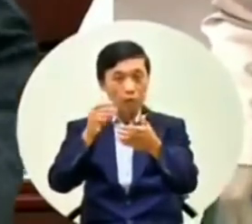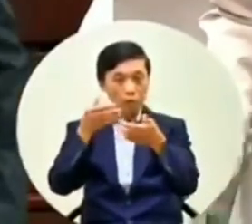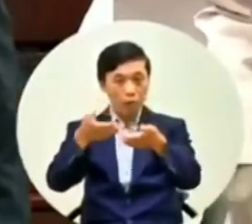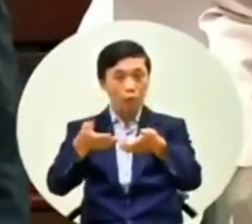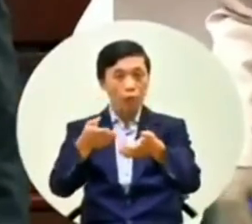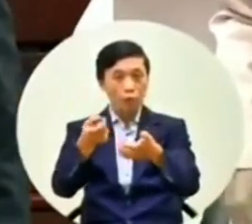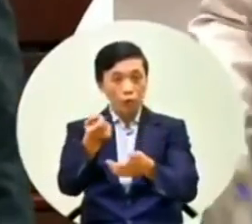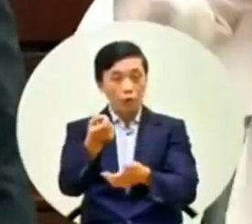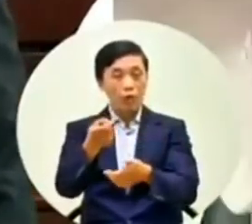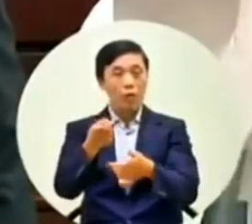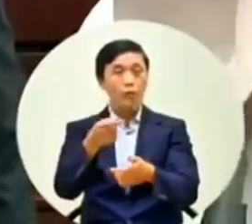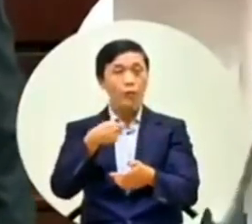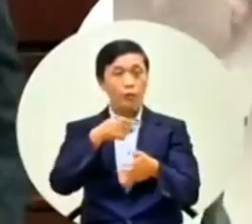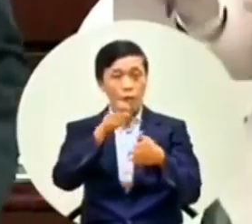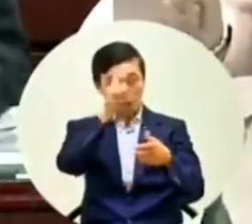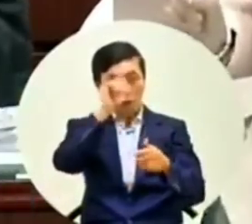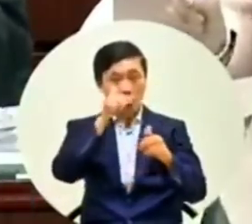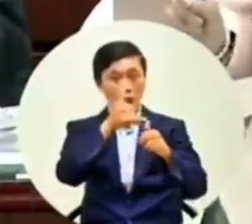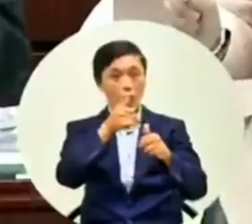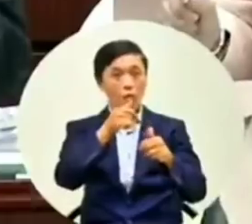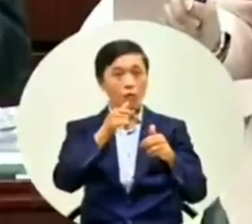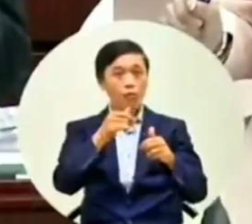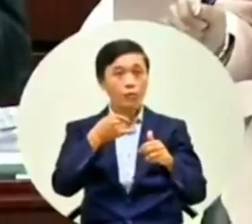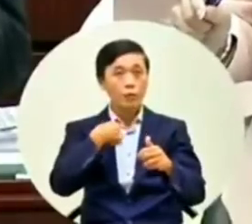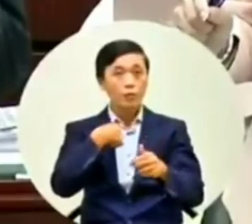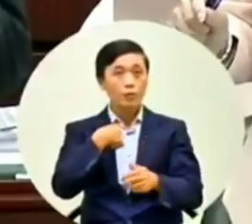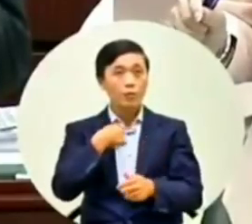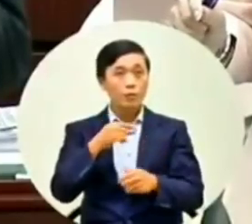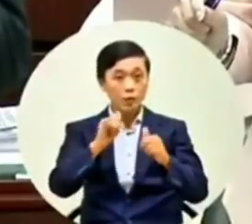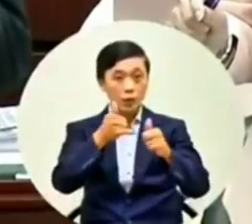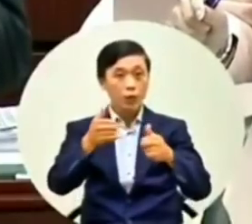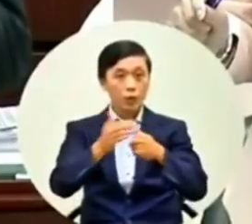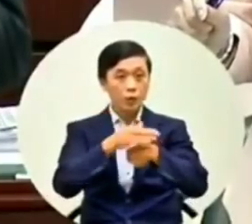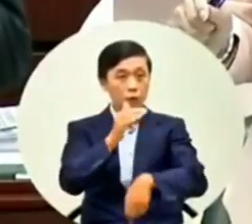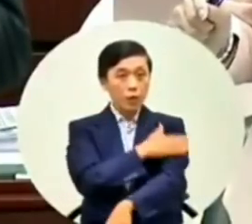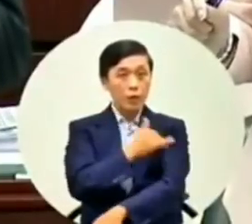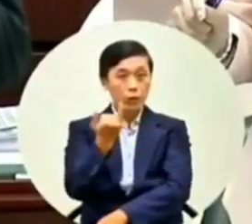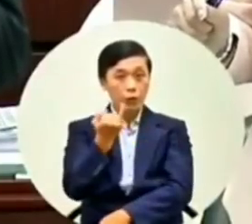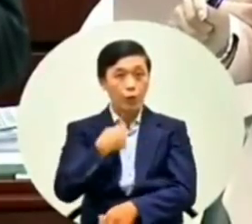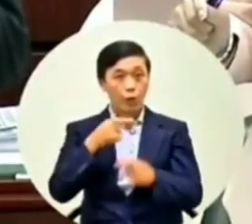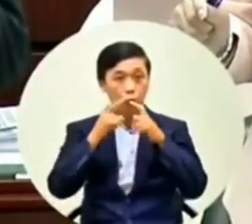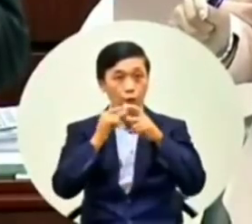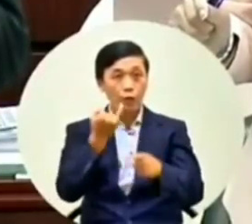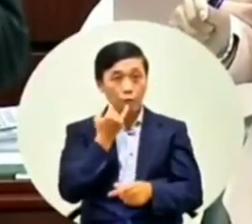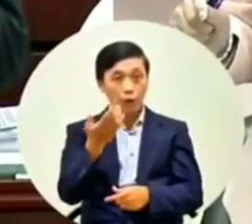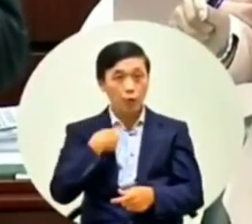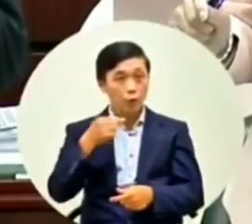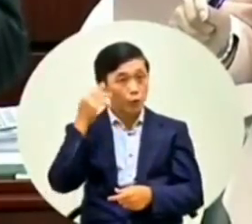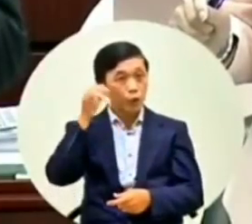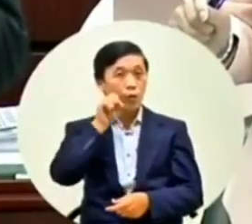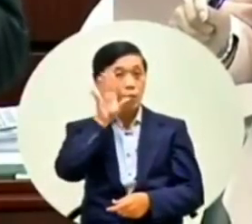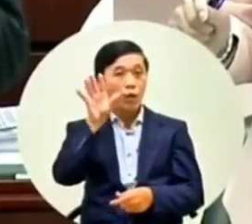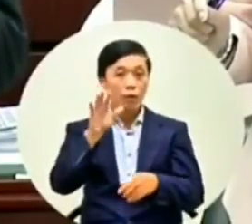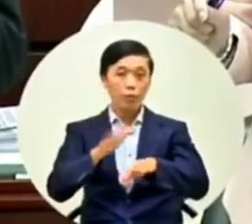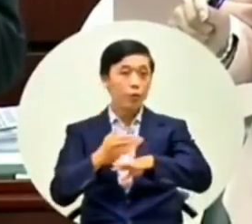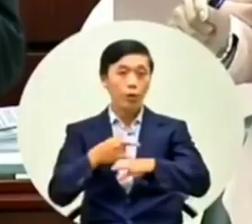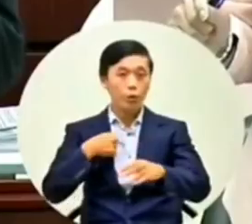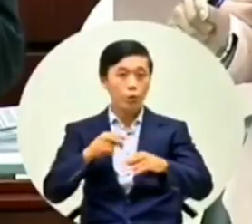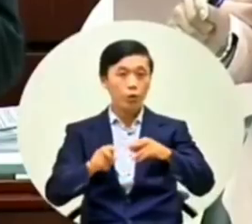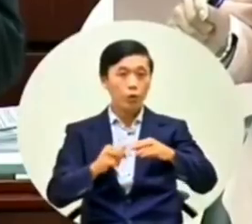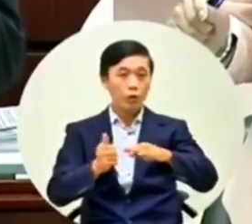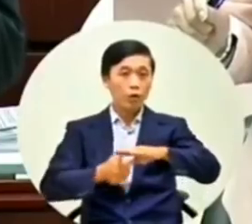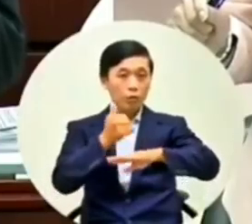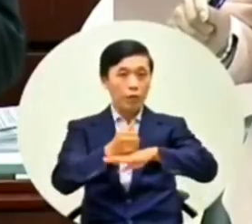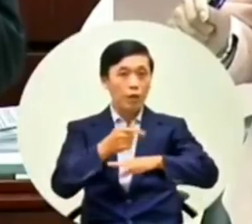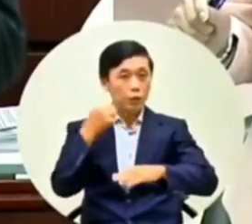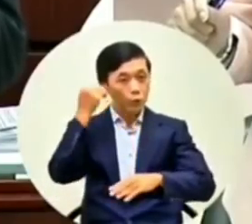民长好我们的荷包了。来，你请坐一下哈。 陈友可以讲一下吗？我们没有感到很光荣，所以我来坐这个位置就是非常的